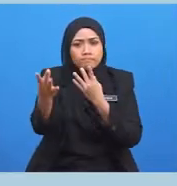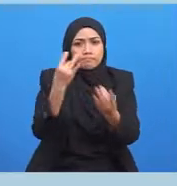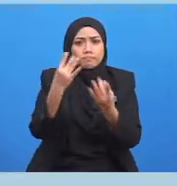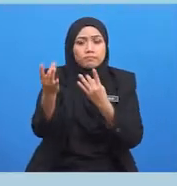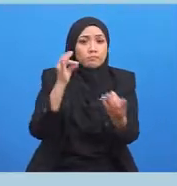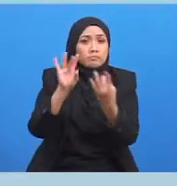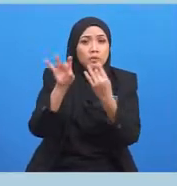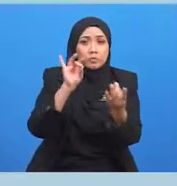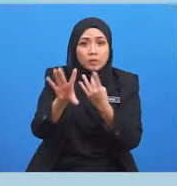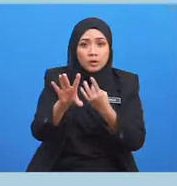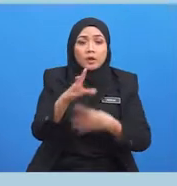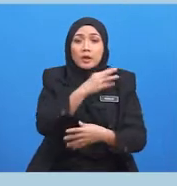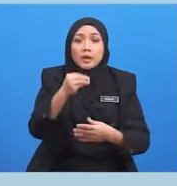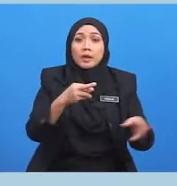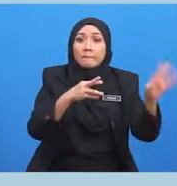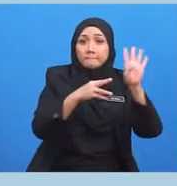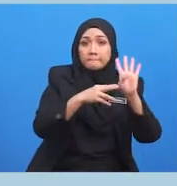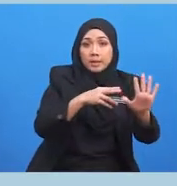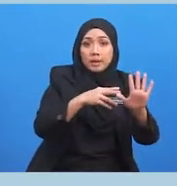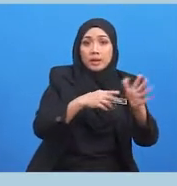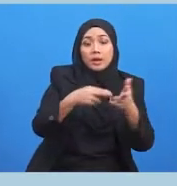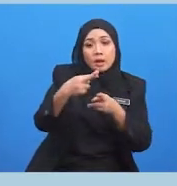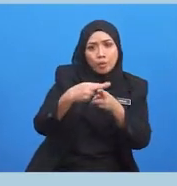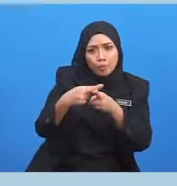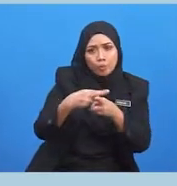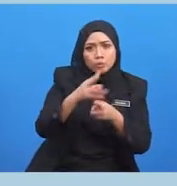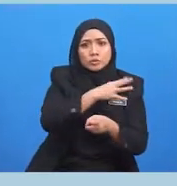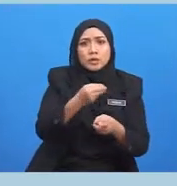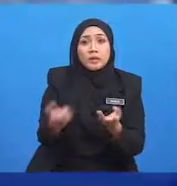kelima, merumus dan melapor hasil dapatan.